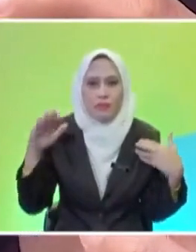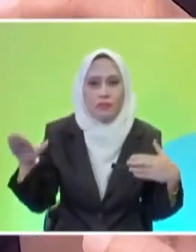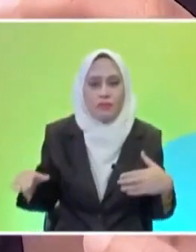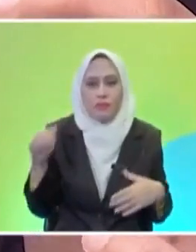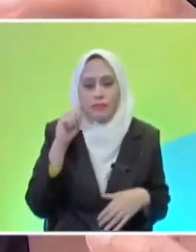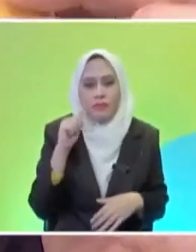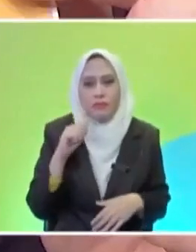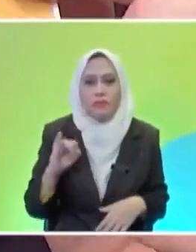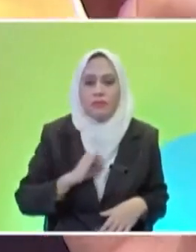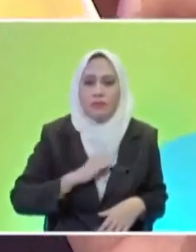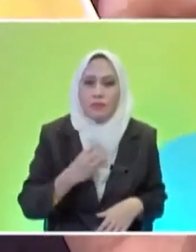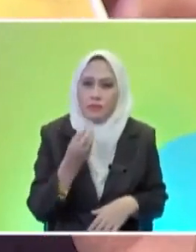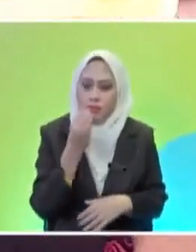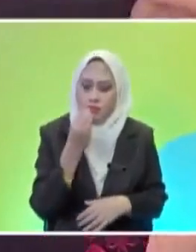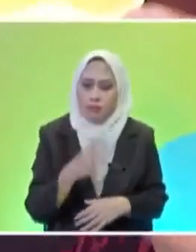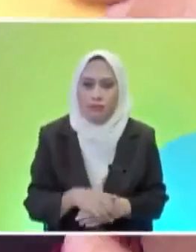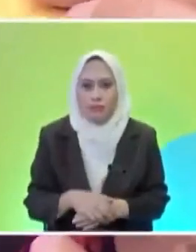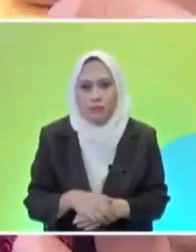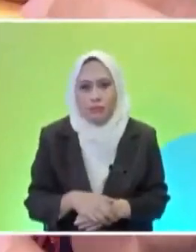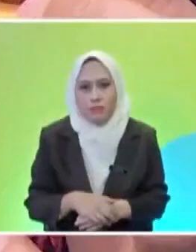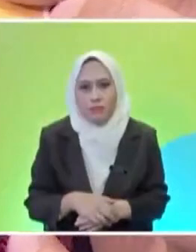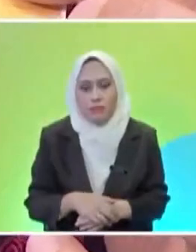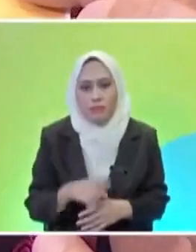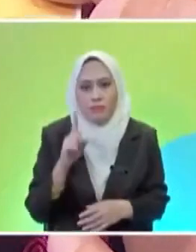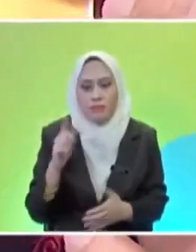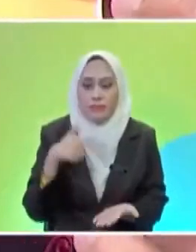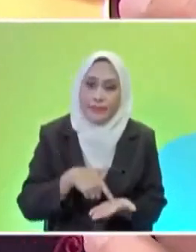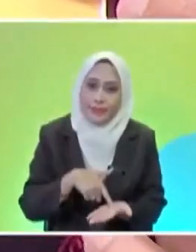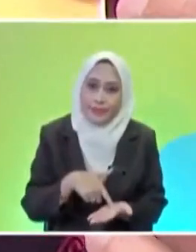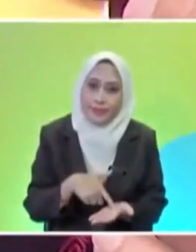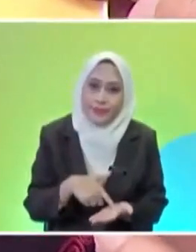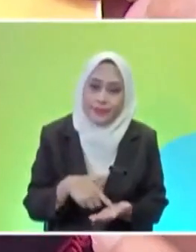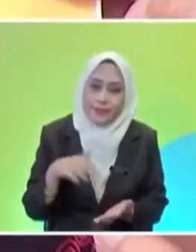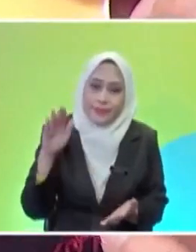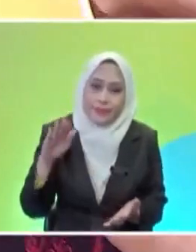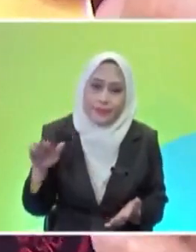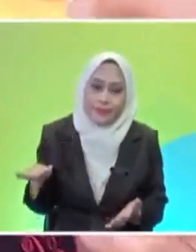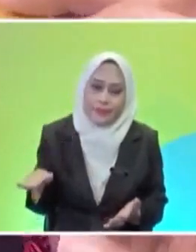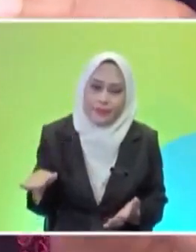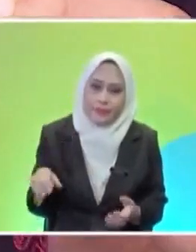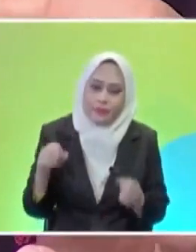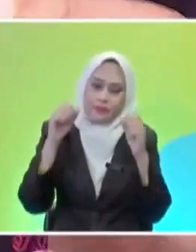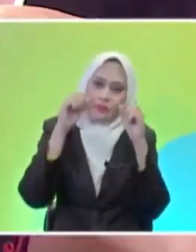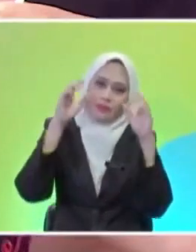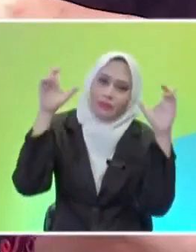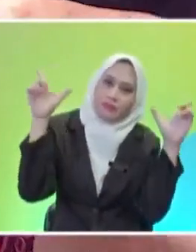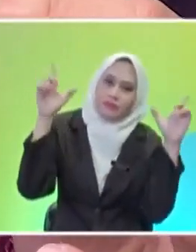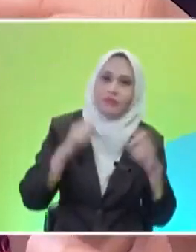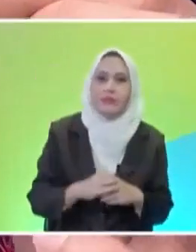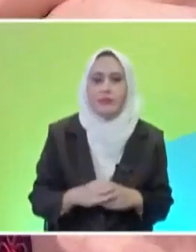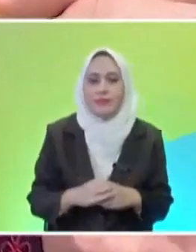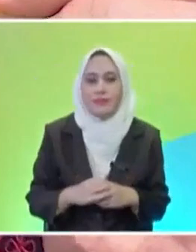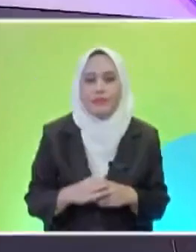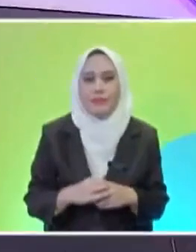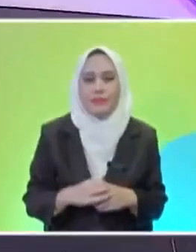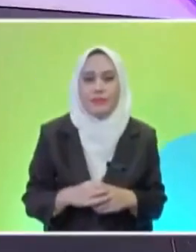cikgu. Tengah makan. Yang seorang lagi ni, adik saya bangun, macam bangun tidur je, cikgu.